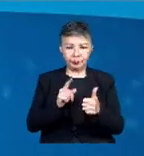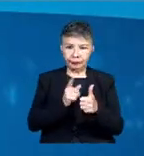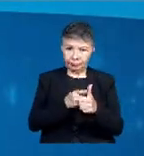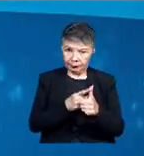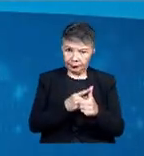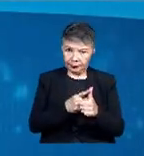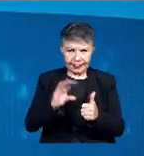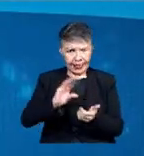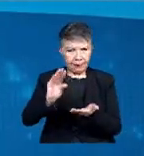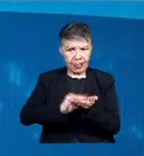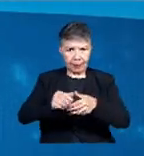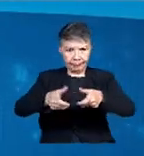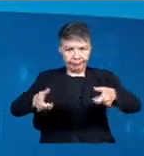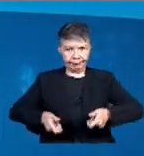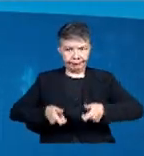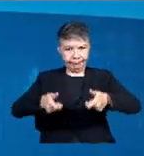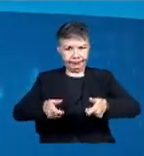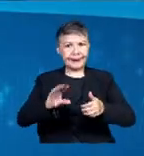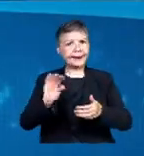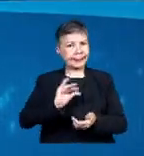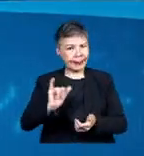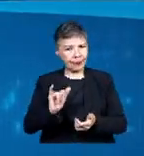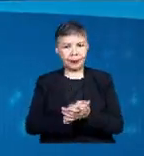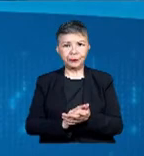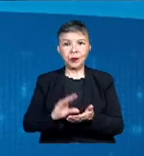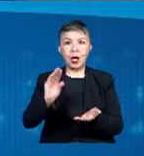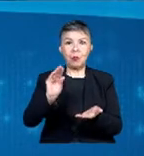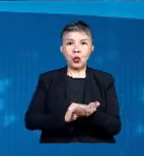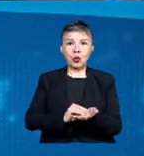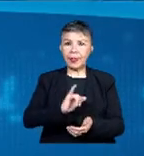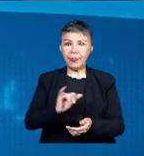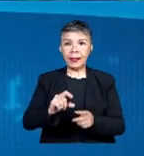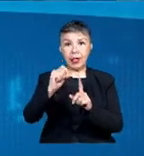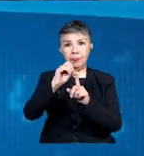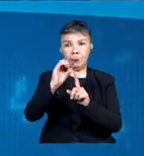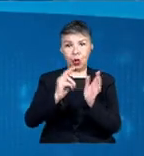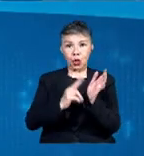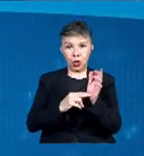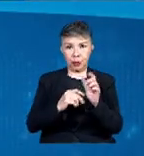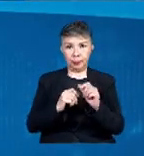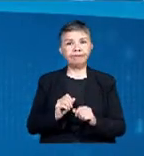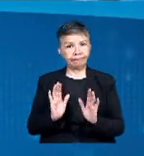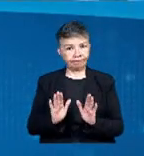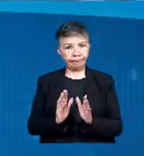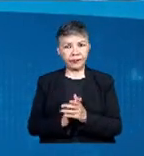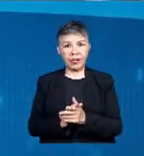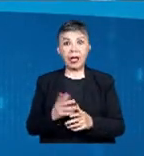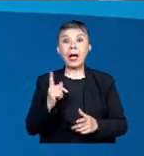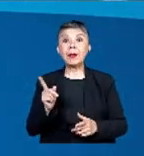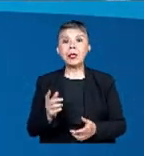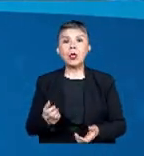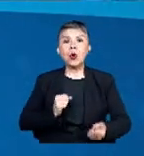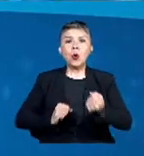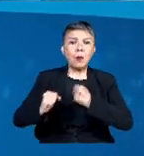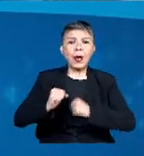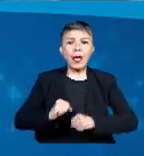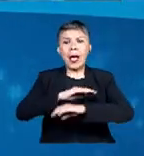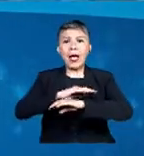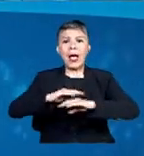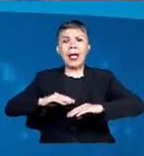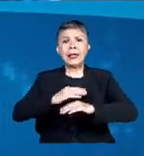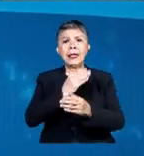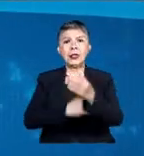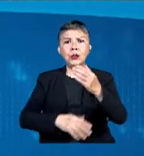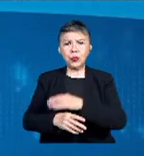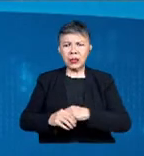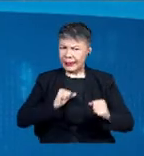menyampaikan kepada PB Peparnas, nanti bonusnya harus sama Bapak. Karena upaya yang dilakukan oleh atlet